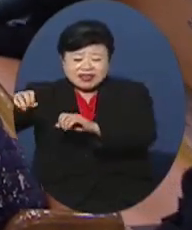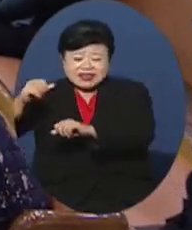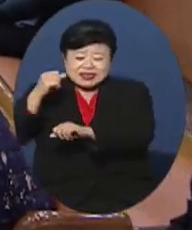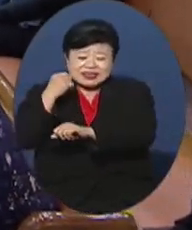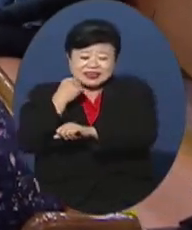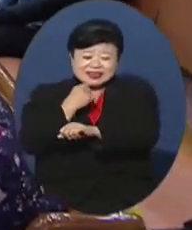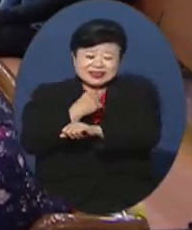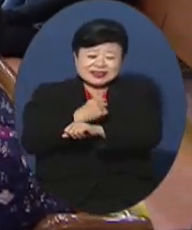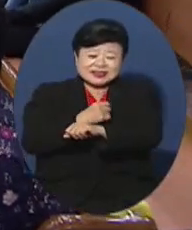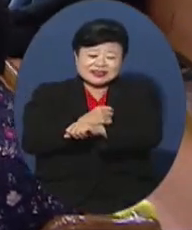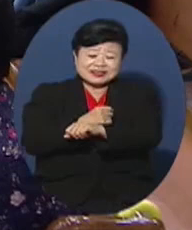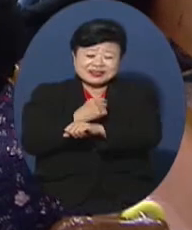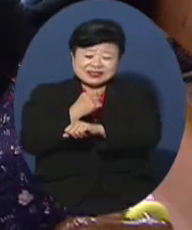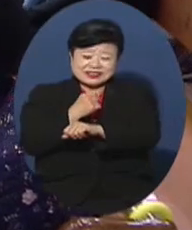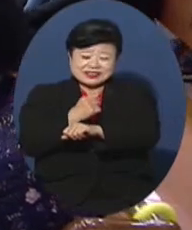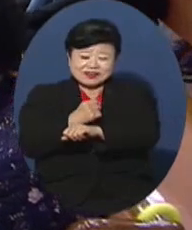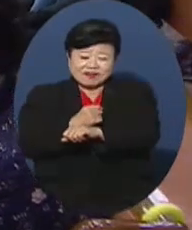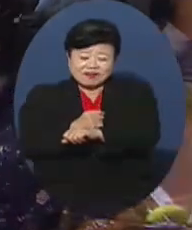널리